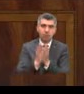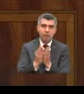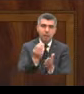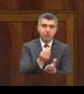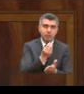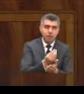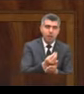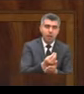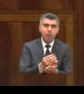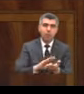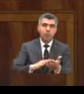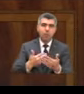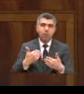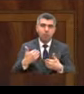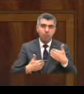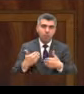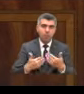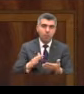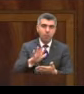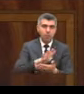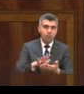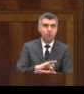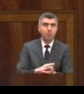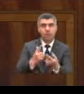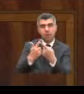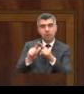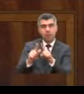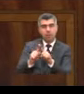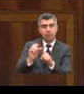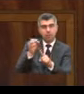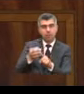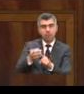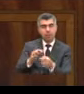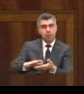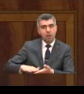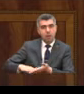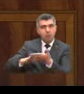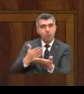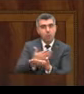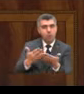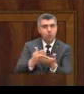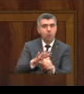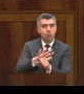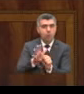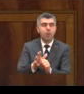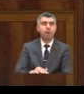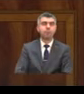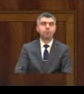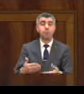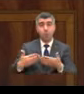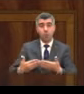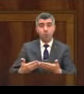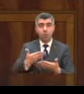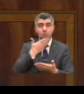من البرامج الاجتماعية، والتي ساهمت كذلك في التخفيف من تداعيات الجائحة على المستفيدين من هذا البرنامج. واليوم بحمد